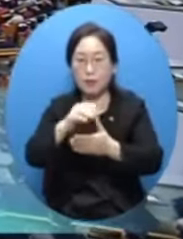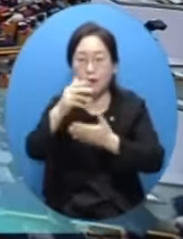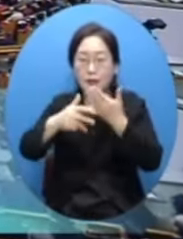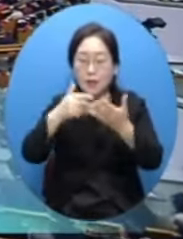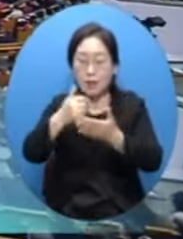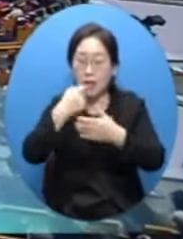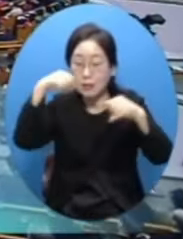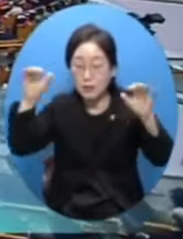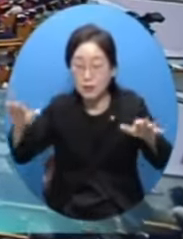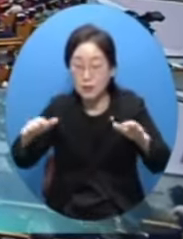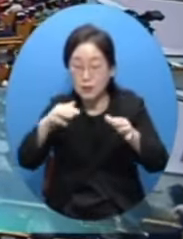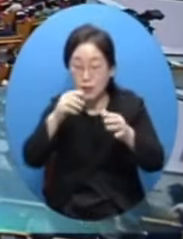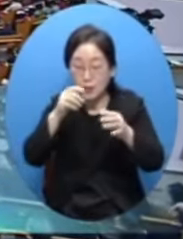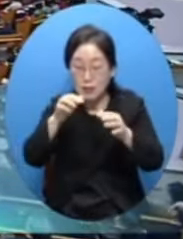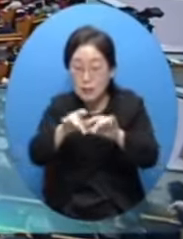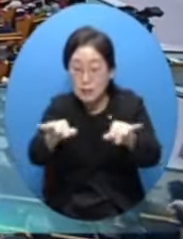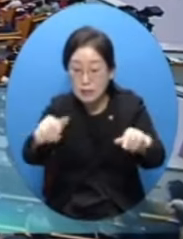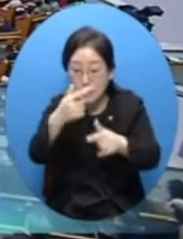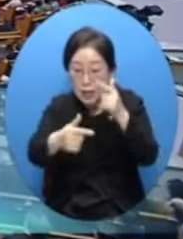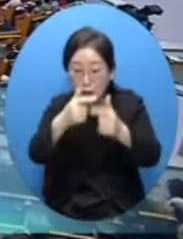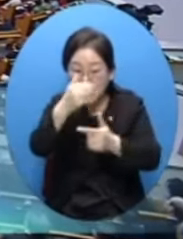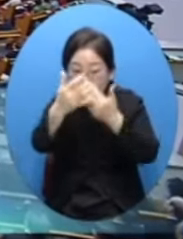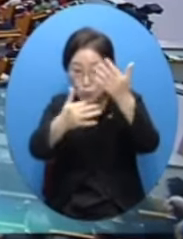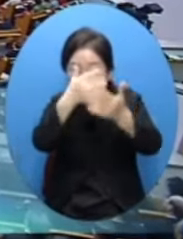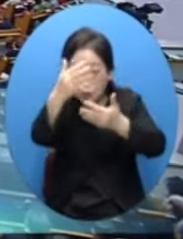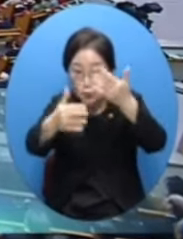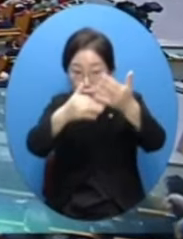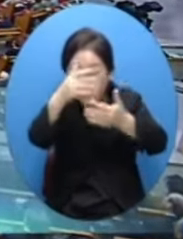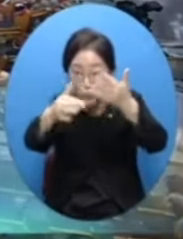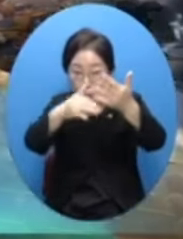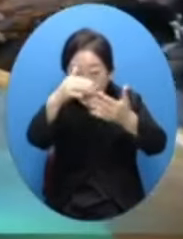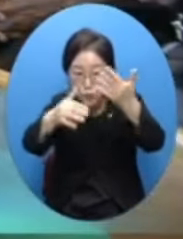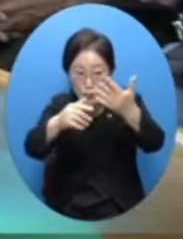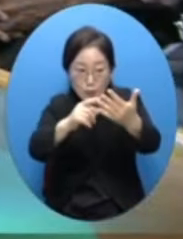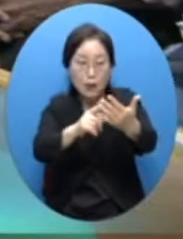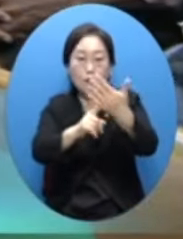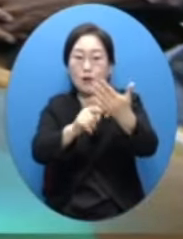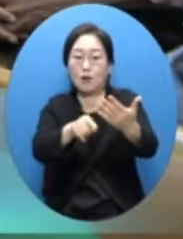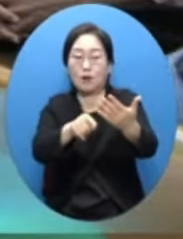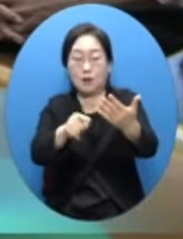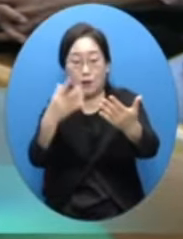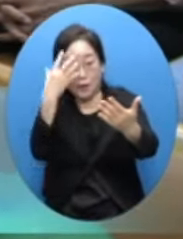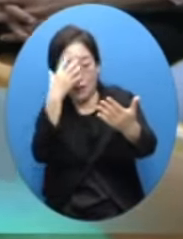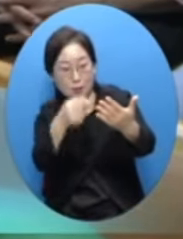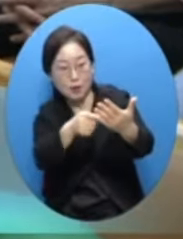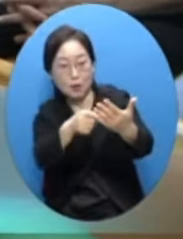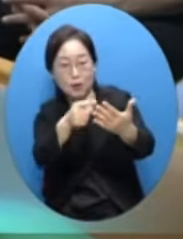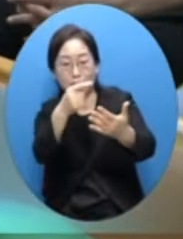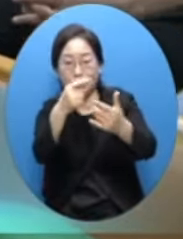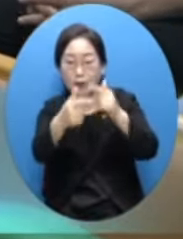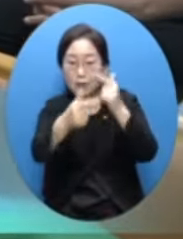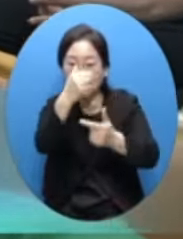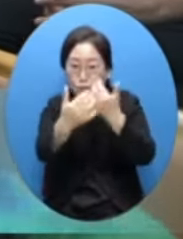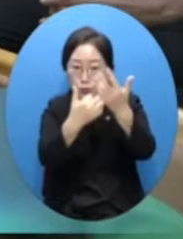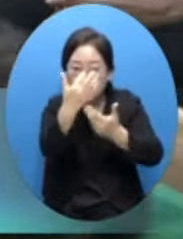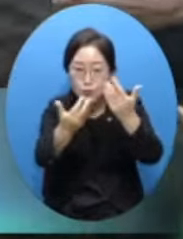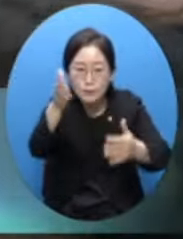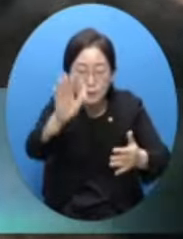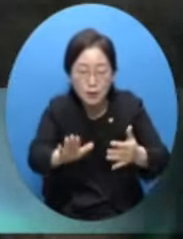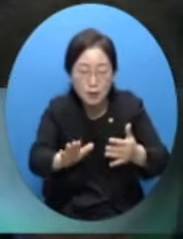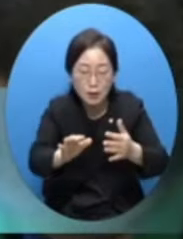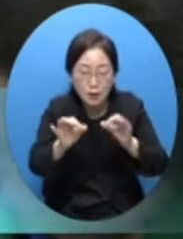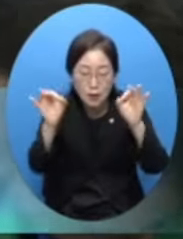사자가 떨기나무 가운데로부터 나오는 불꽃 안에서 그에게 나타나시니라. 그가 보니 떨기나무에 불이 붙었으나 그 떨기나무가